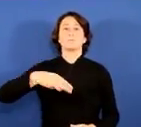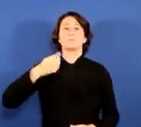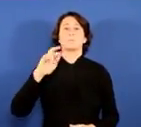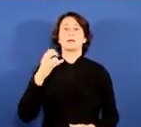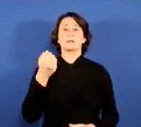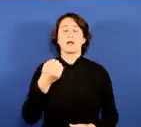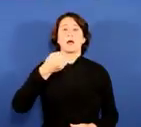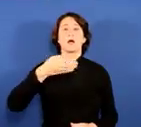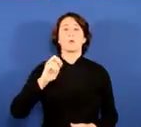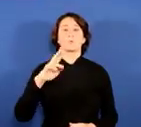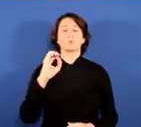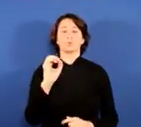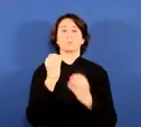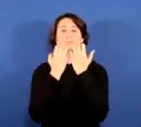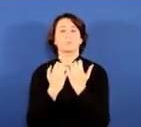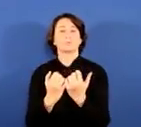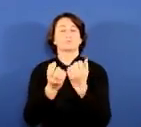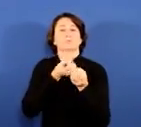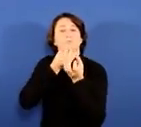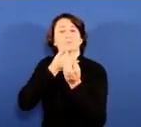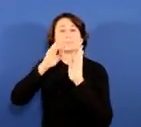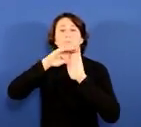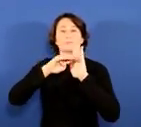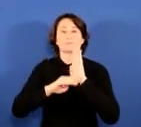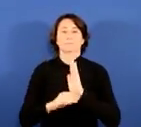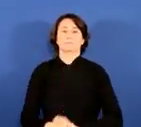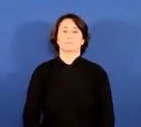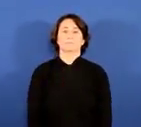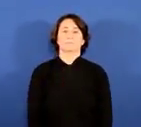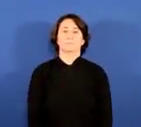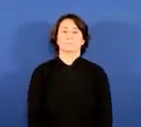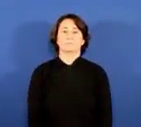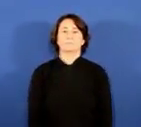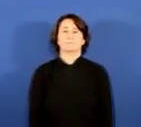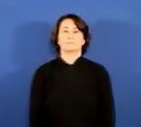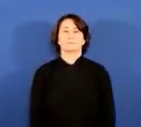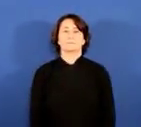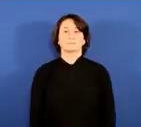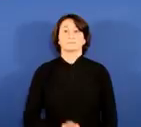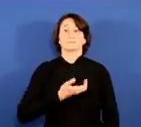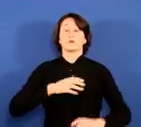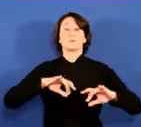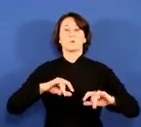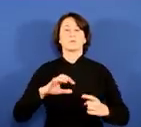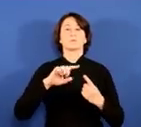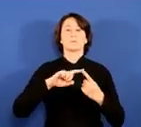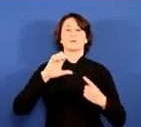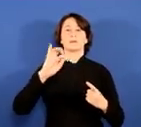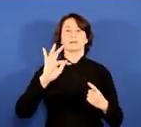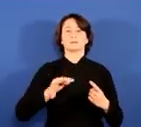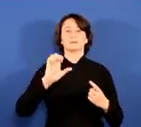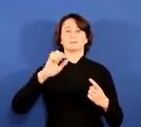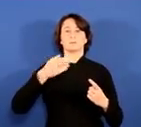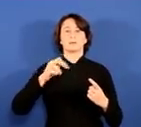Aldundiak 3 hitzarmen onartu dituela Etxebarrian, Turtziosen eta Munitibarren bide segurtasuna hobetzeko. Gizarte